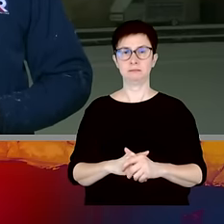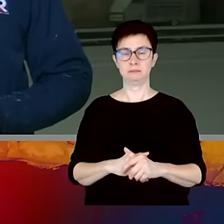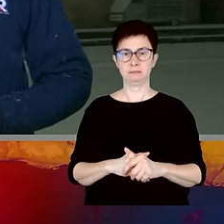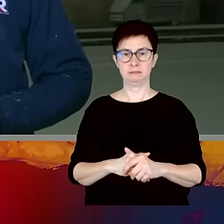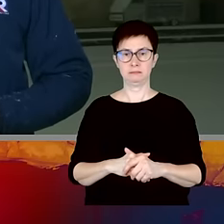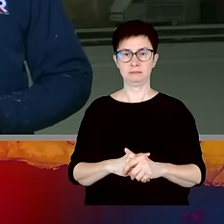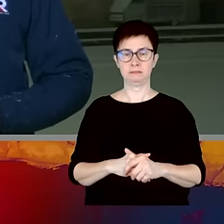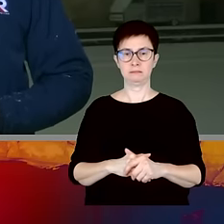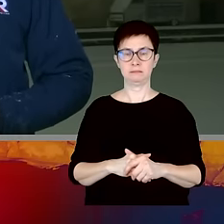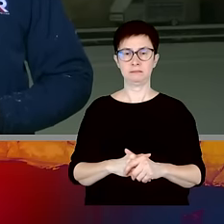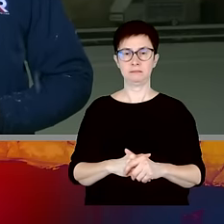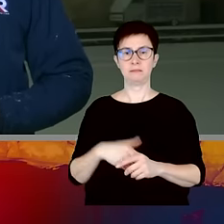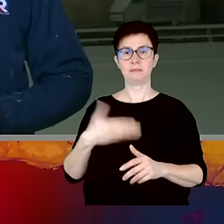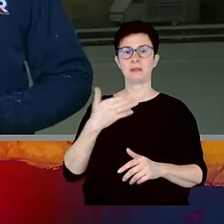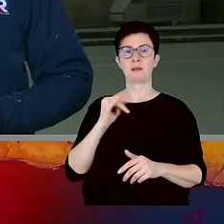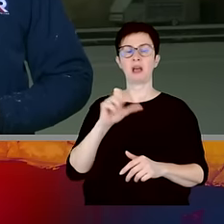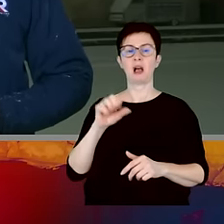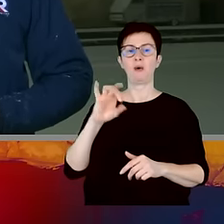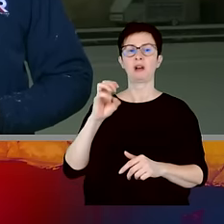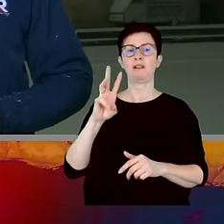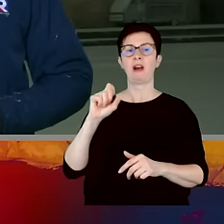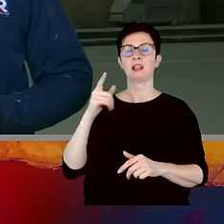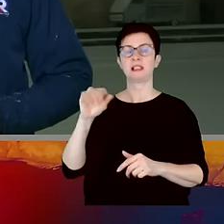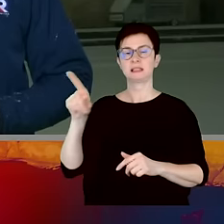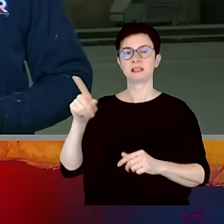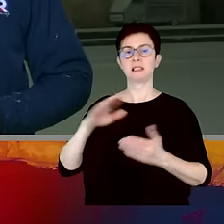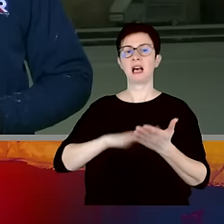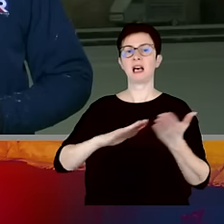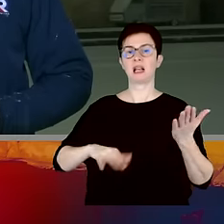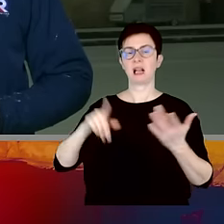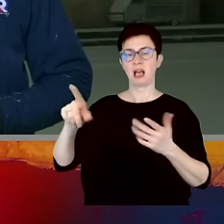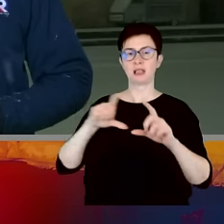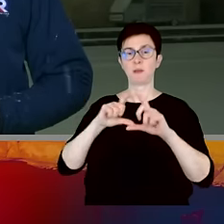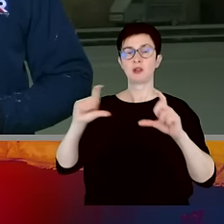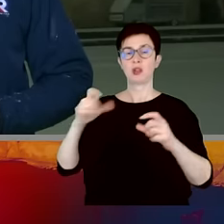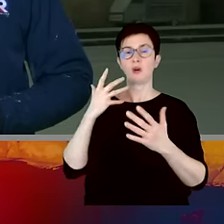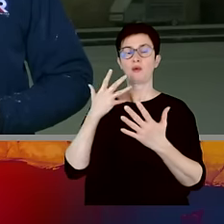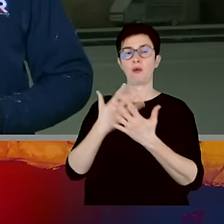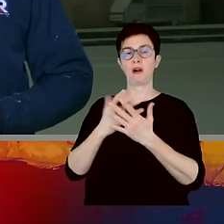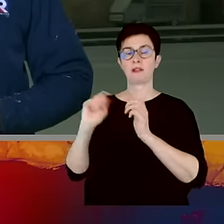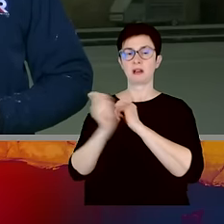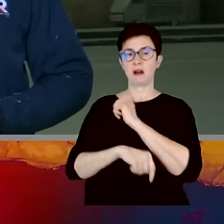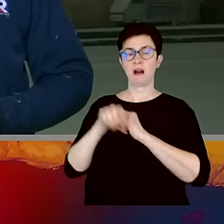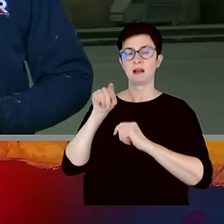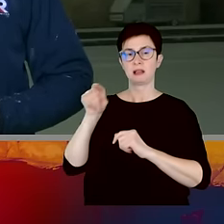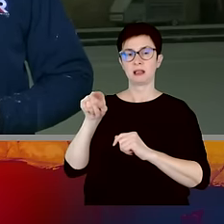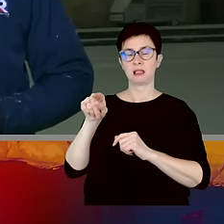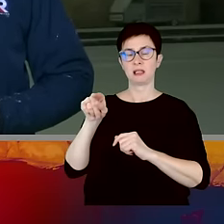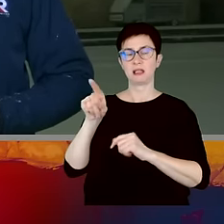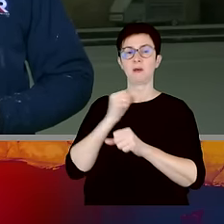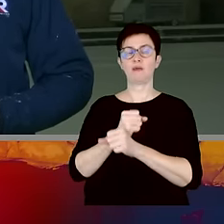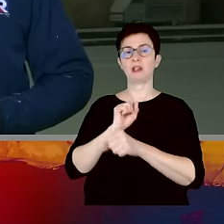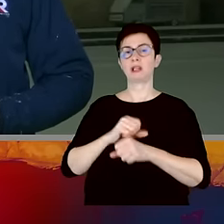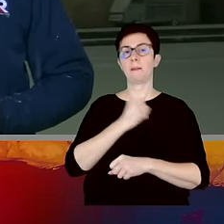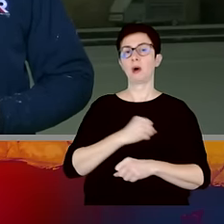Michale, to Michał Gwardyjski prosto z Radomia, sprzed zakładu karnego, sprzed więzienia, gdzie przetrzymywany jest poseł